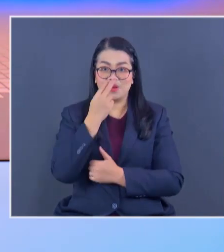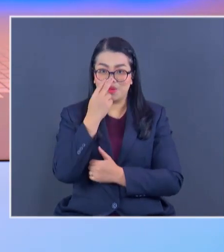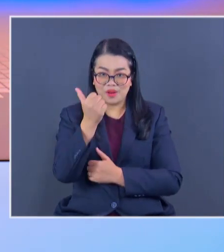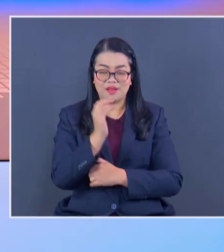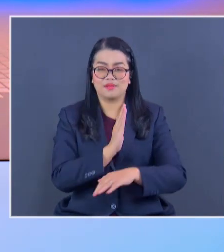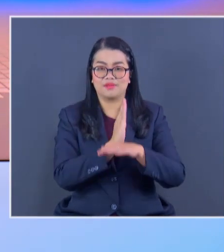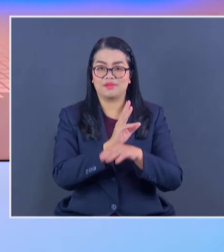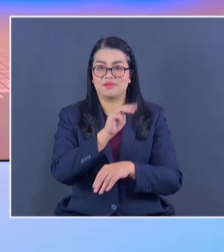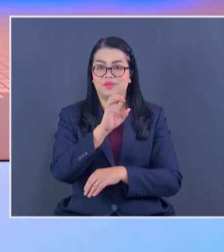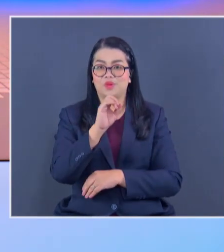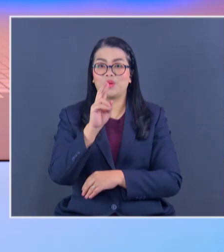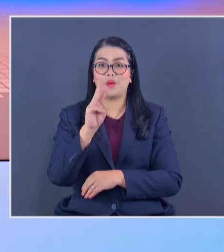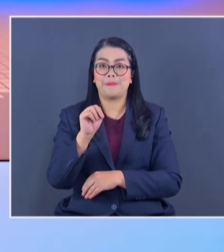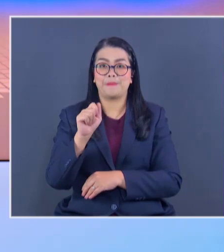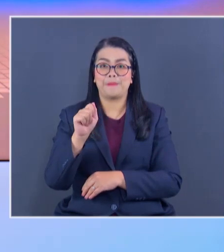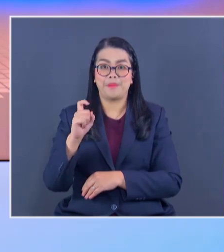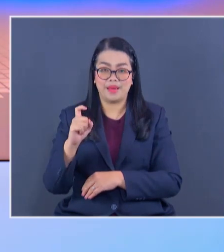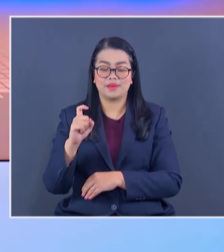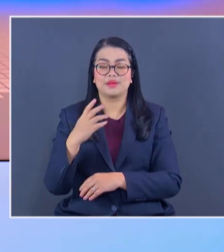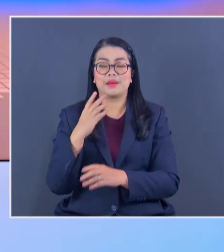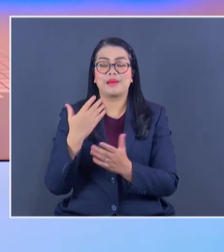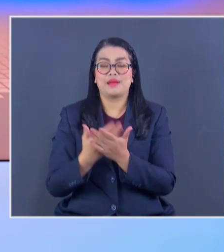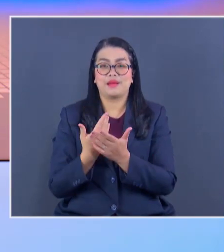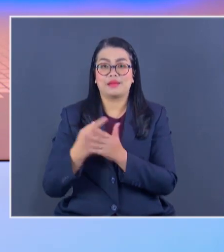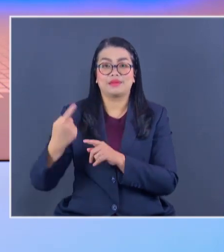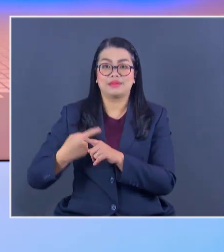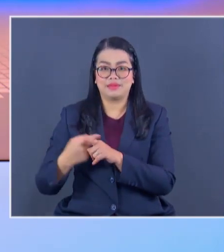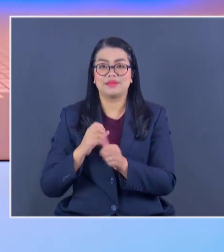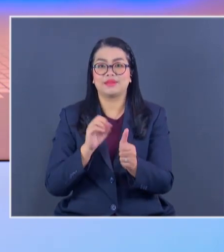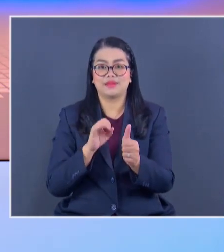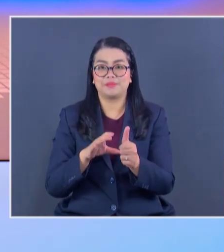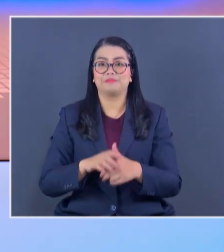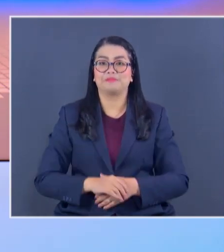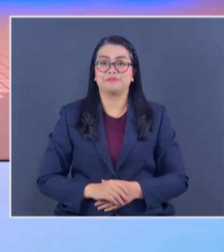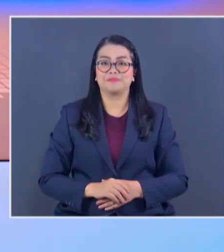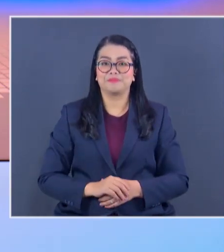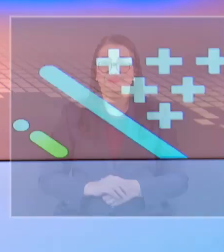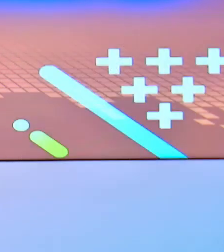แบบจุใจได้แล้วผ่านทาง Monomax นะคะพร้อมกับแพ็กเกจสุดพิเศษที่วันนี้เรามาแนะนำกันด้วยค่ะ